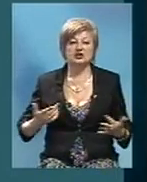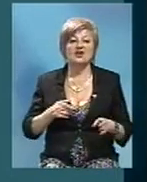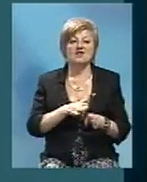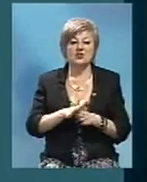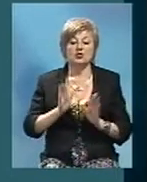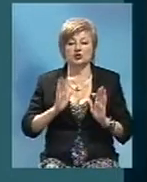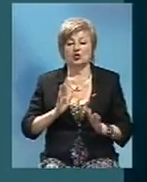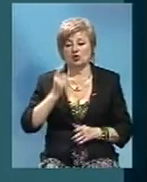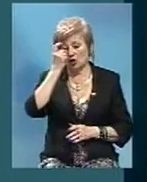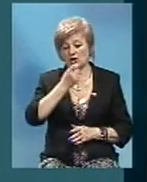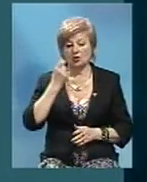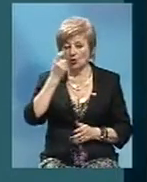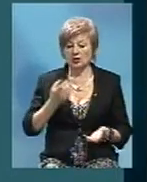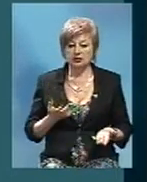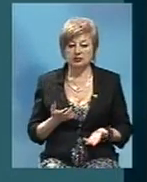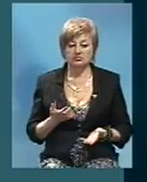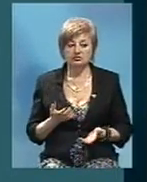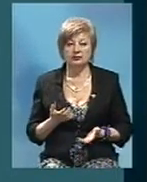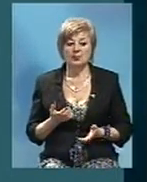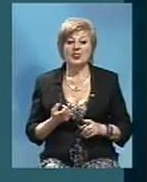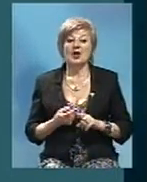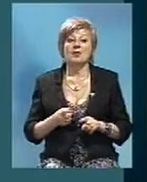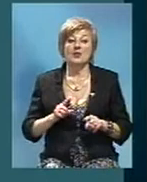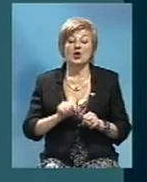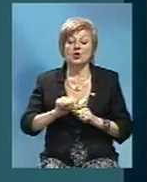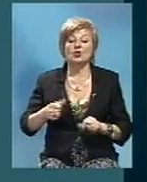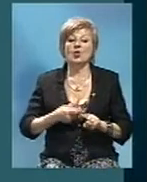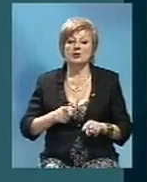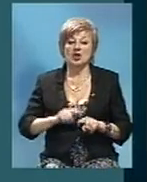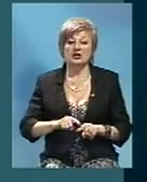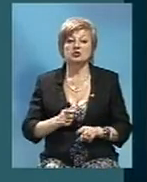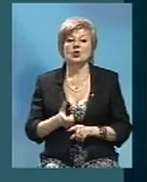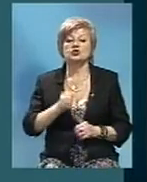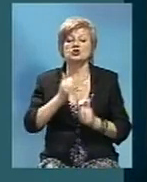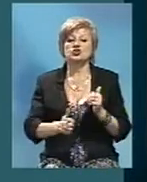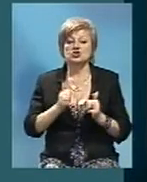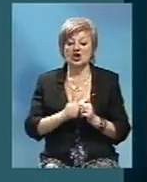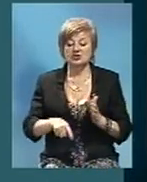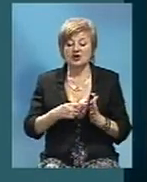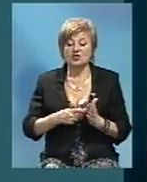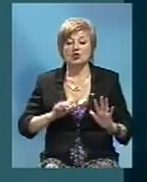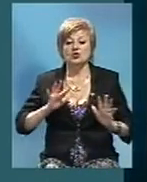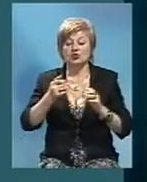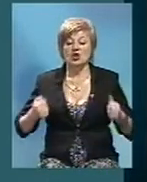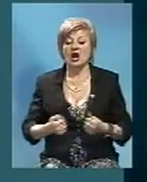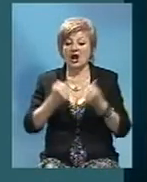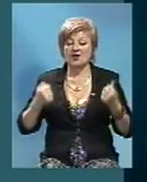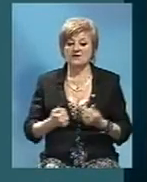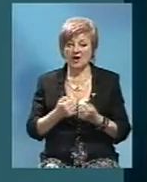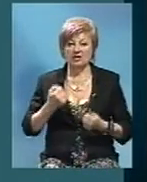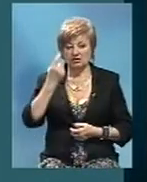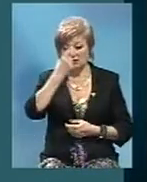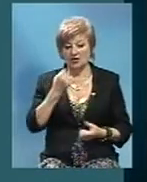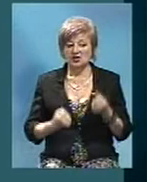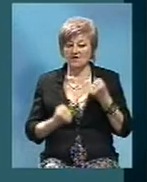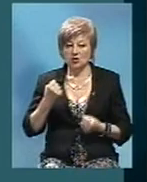відбувається на ґрунті алкогольного сп'яніння. Крім того, дуже частими у місті стали аварії через нетверезий стан